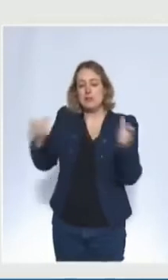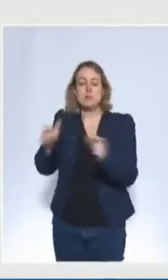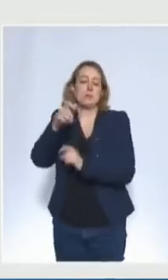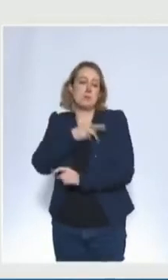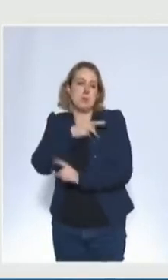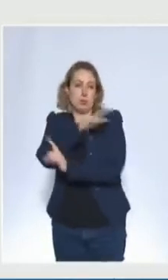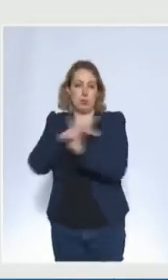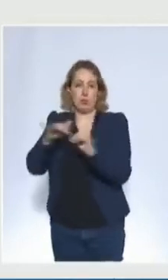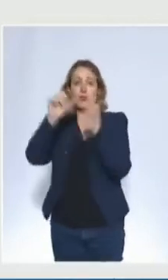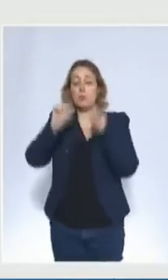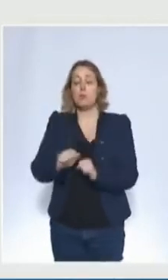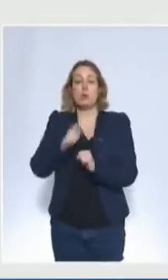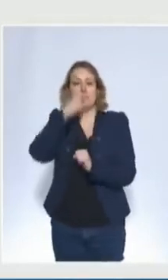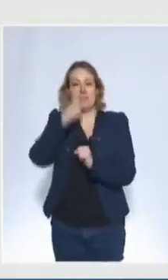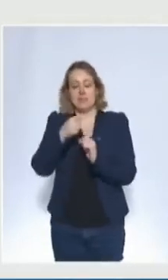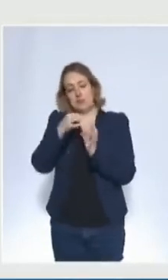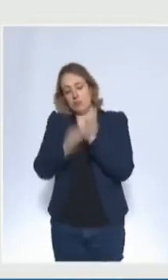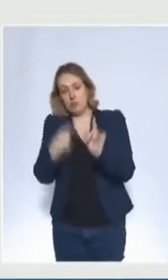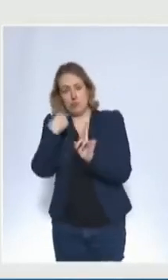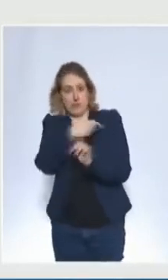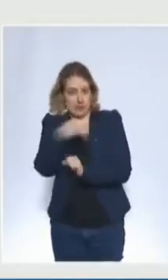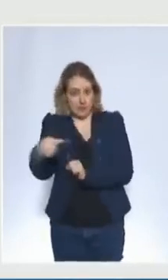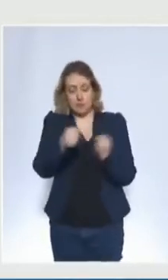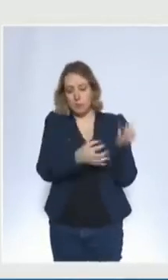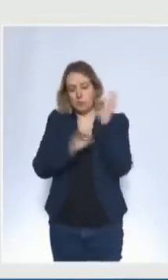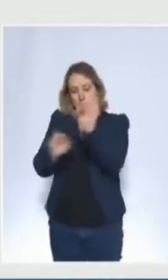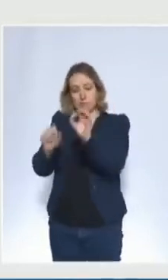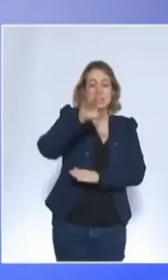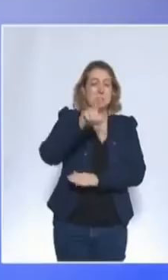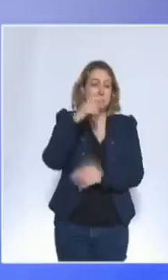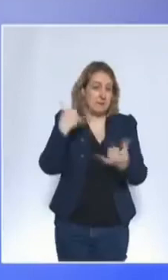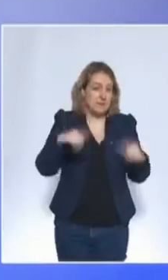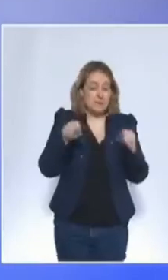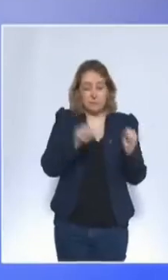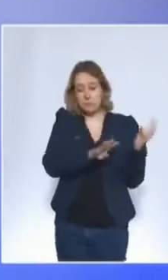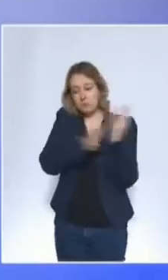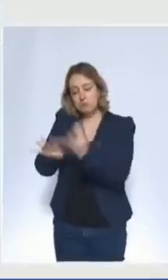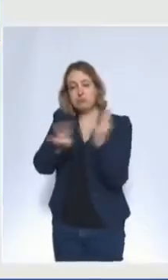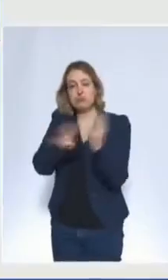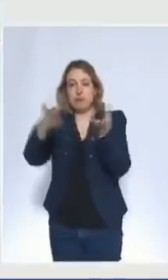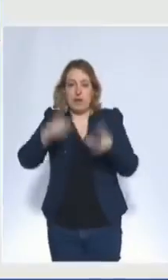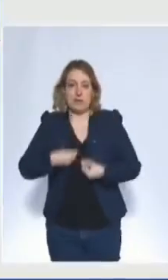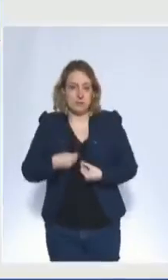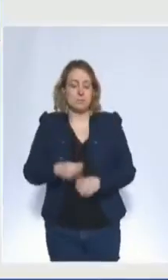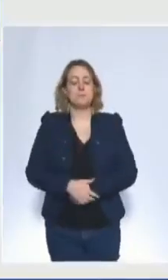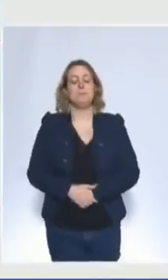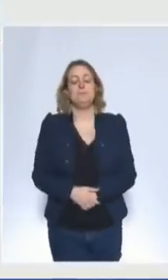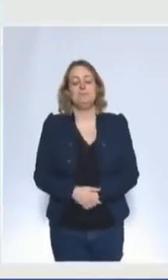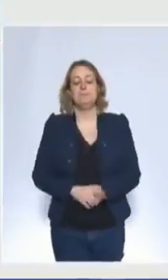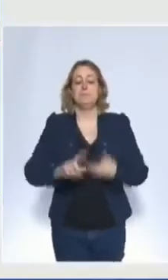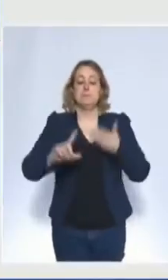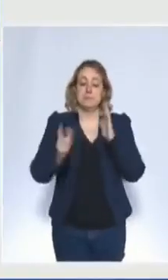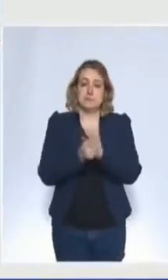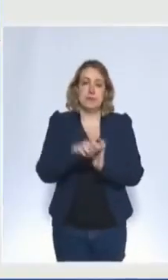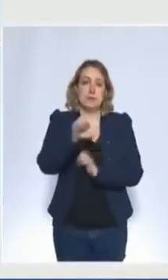accessible avec un test comme c'est déjà le cas aujourd'hui a compté donc lu mercredi 2 février